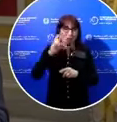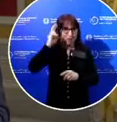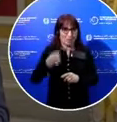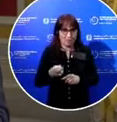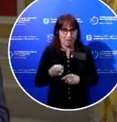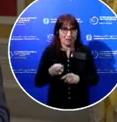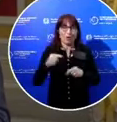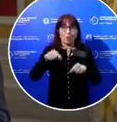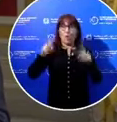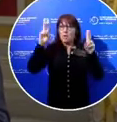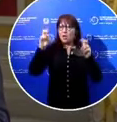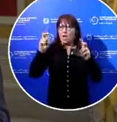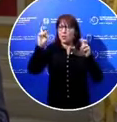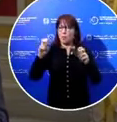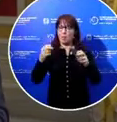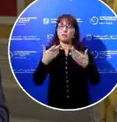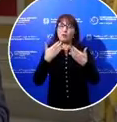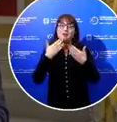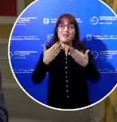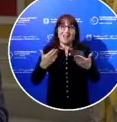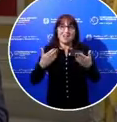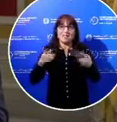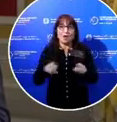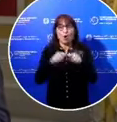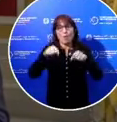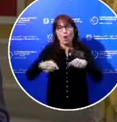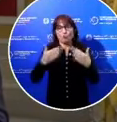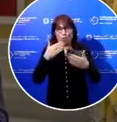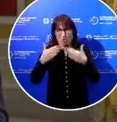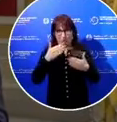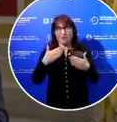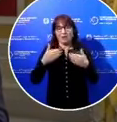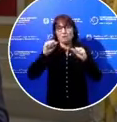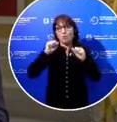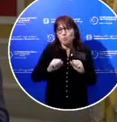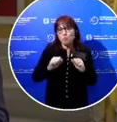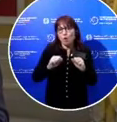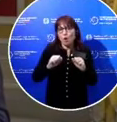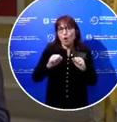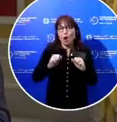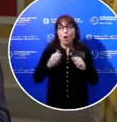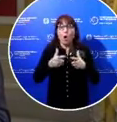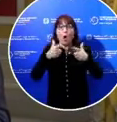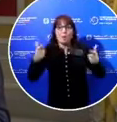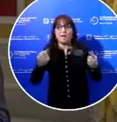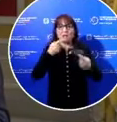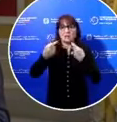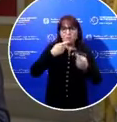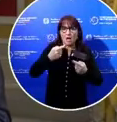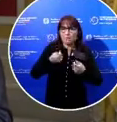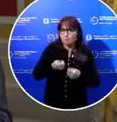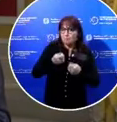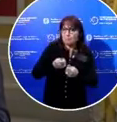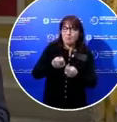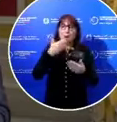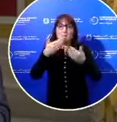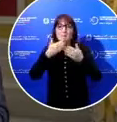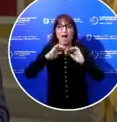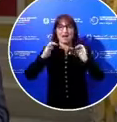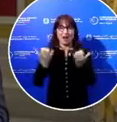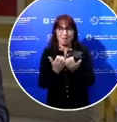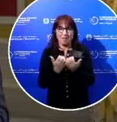rete su questo tema grazie a iniziative come quelle di oggi, che possono alimentare il dibattito e sollecitare il Parlamento a